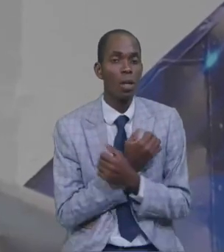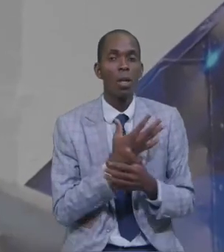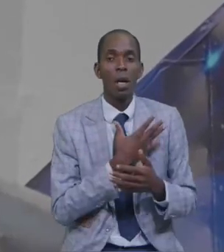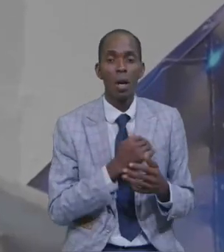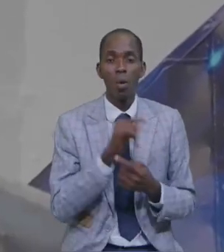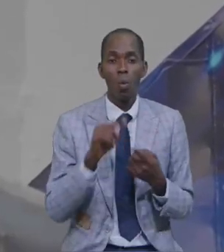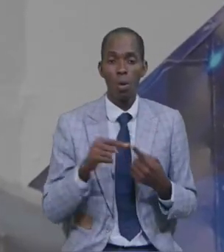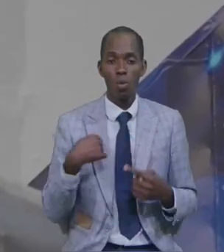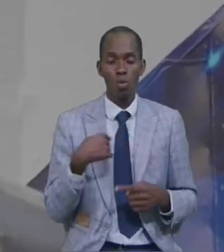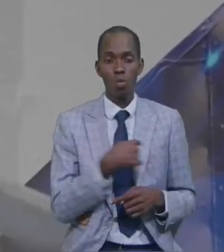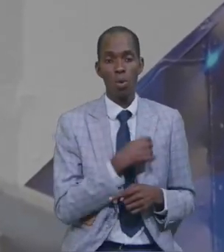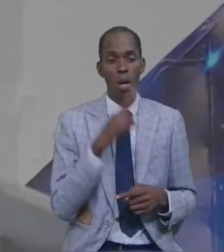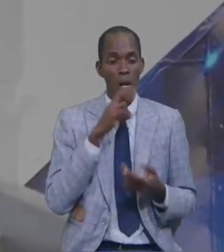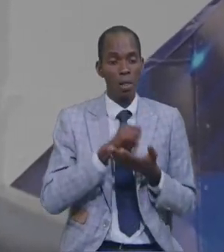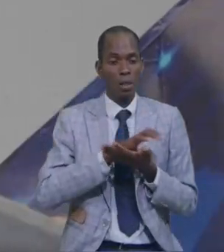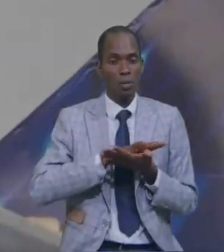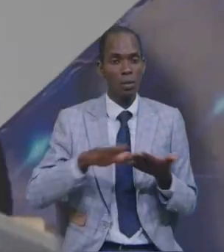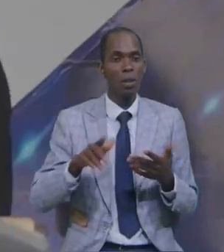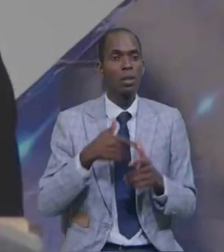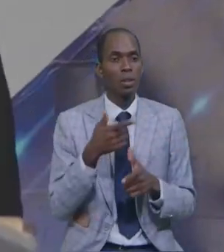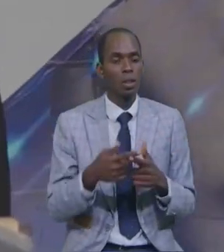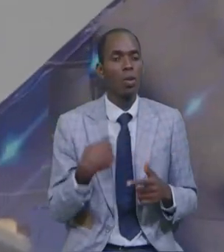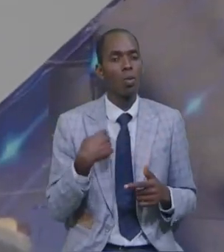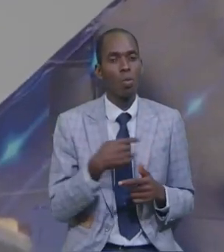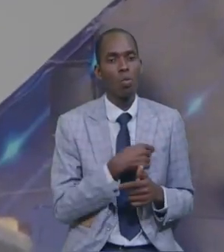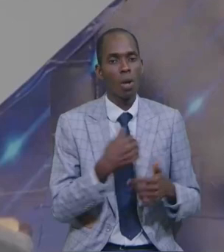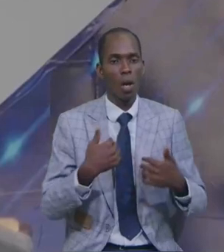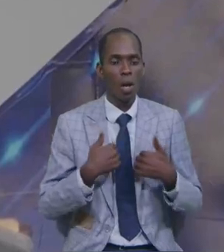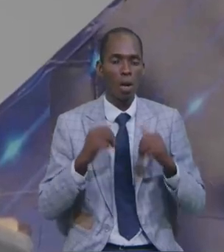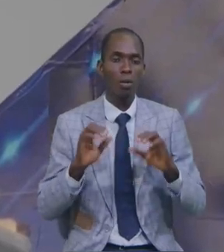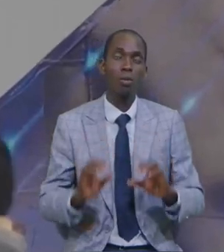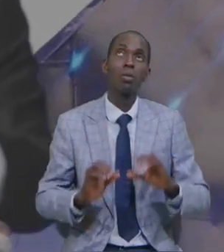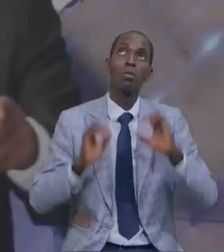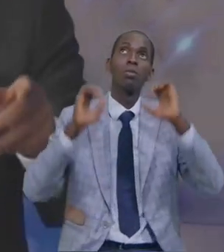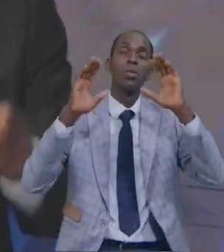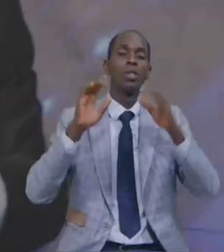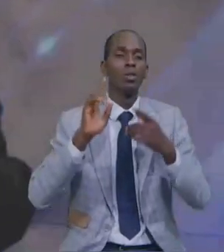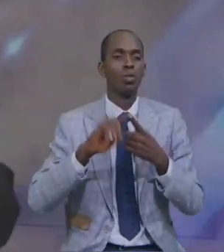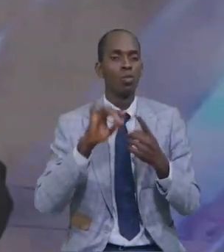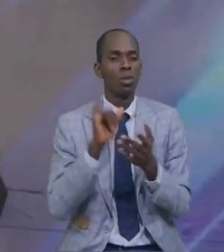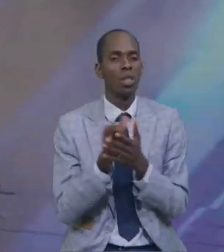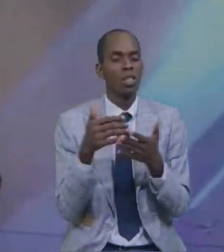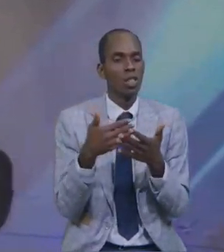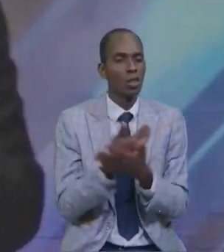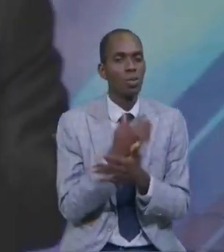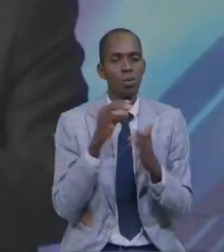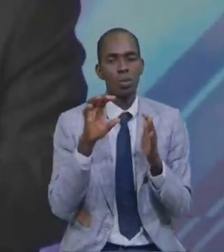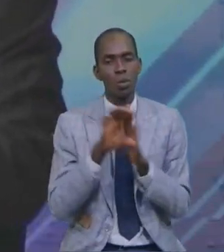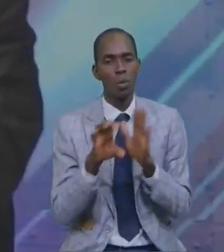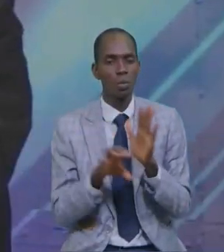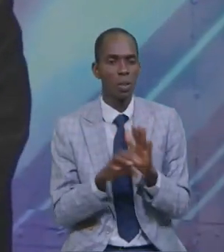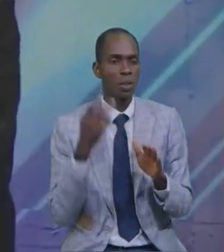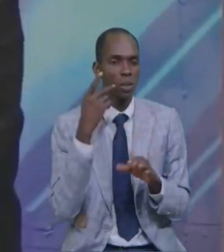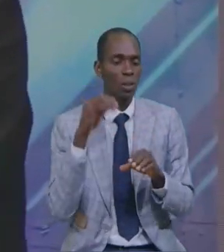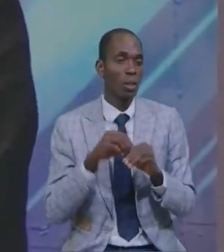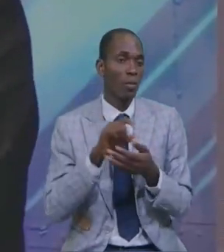à ce nouveau commandement. Verset 35. À cela, tous sauront que vous